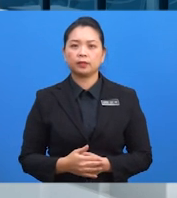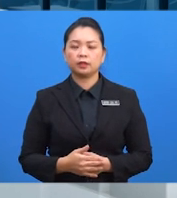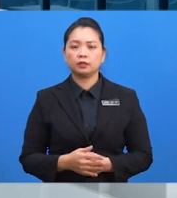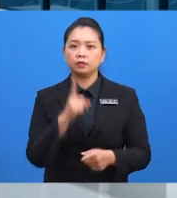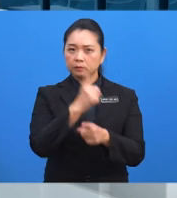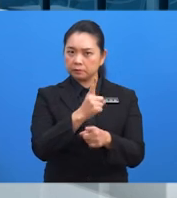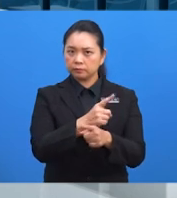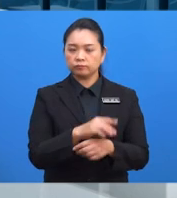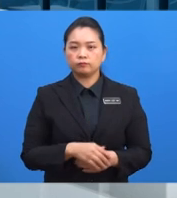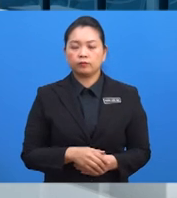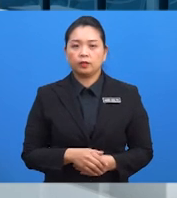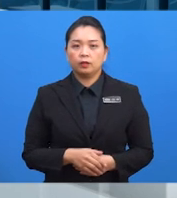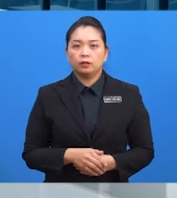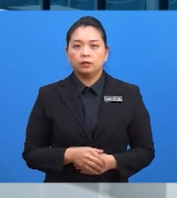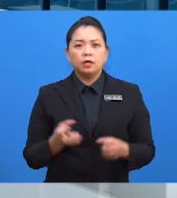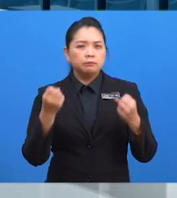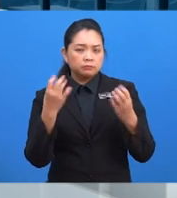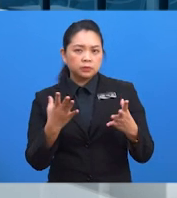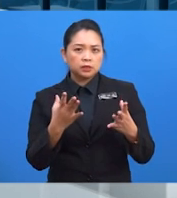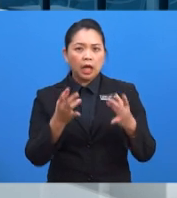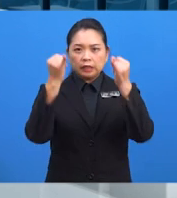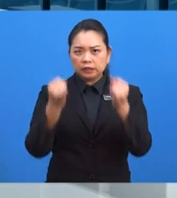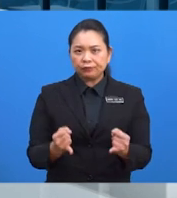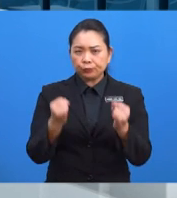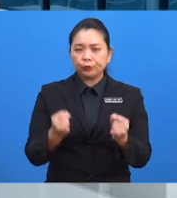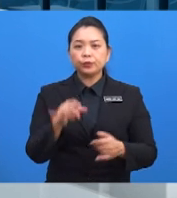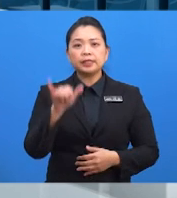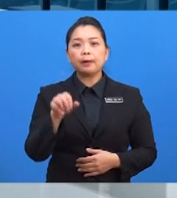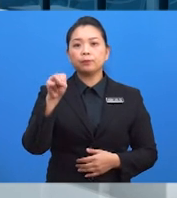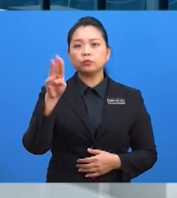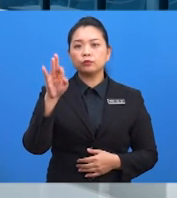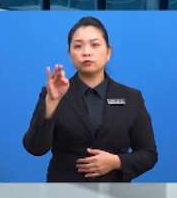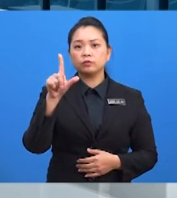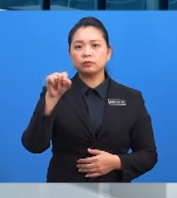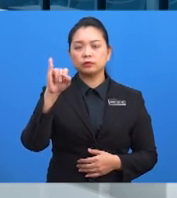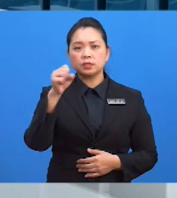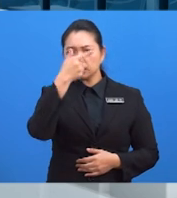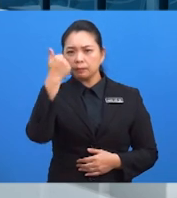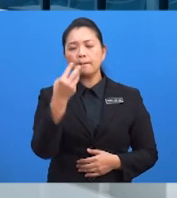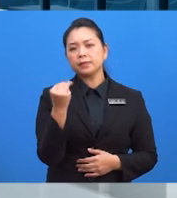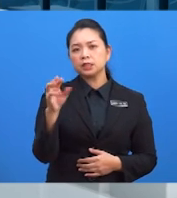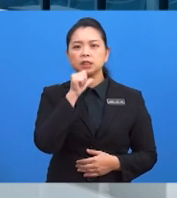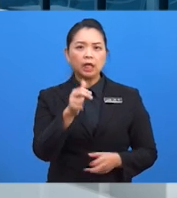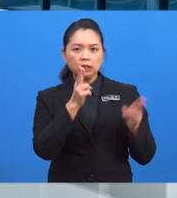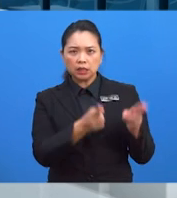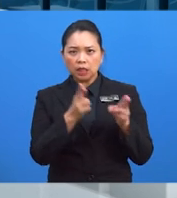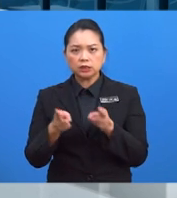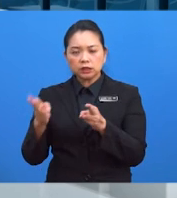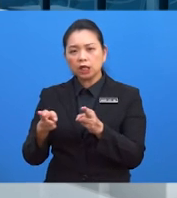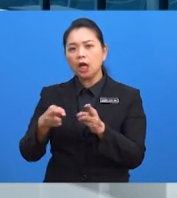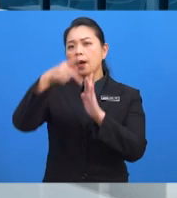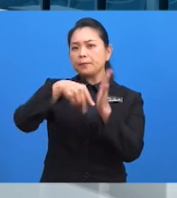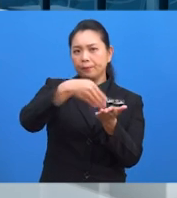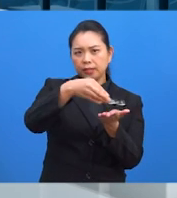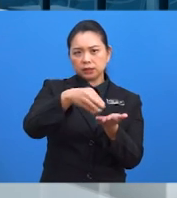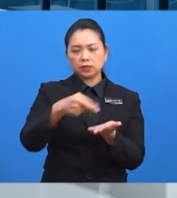Tepat sekali. Kebanyakan individu yang muflis ini adalah disebabkan mereka tidak merancang perbelanjaan setelah